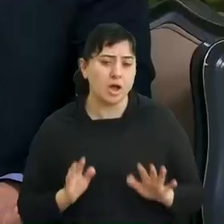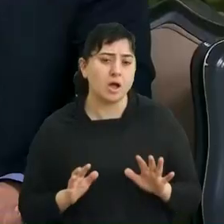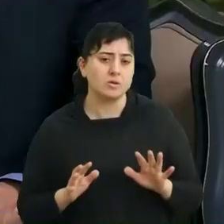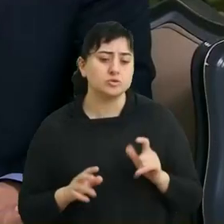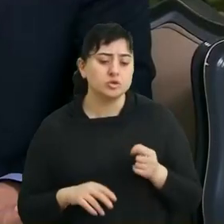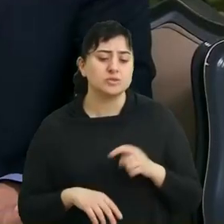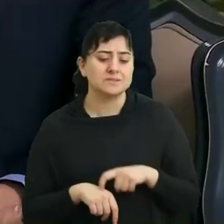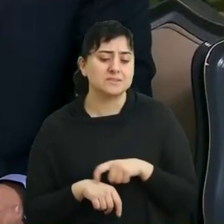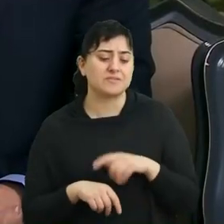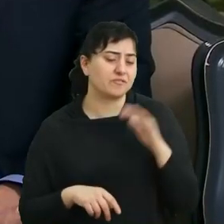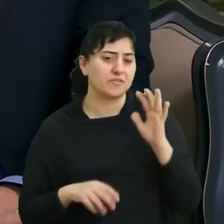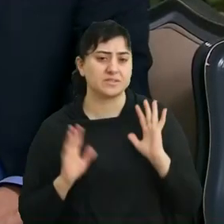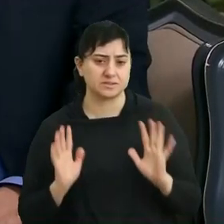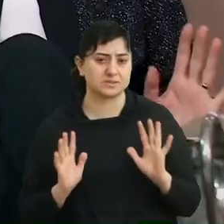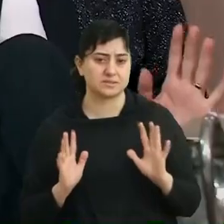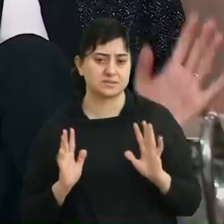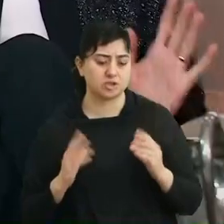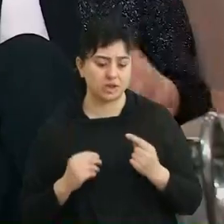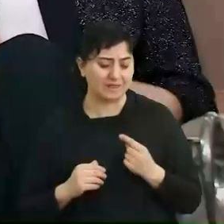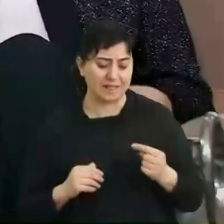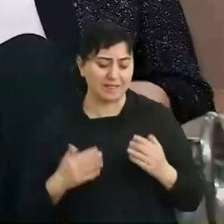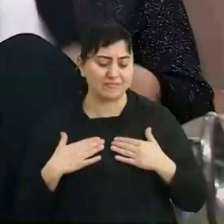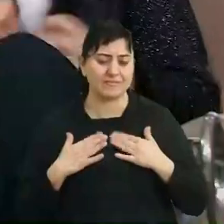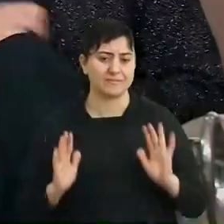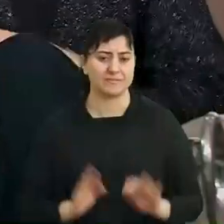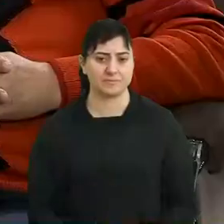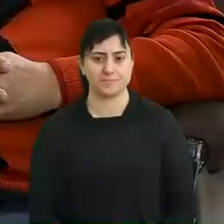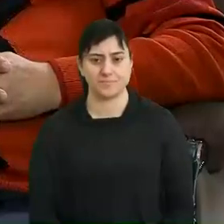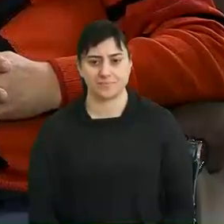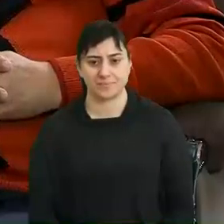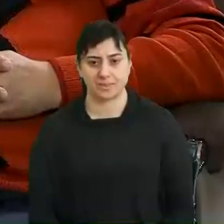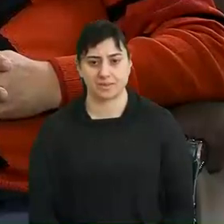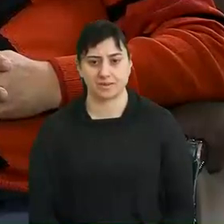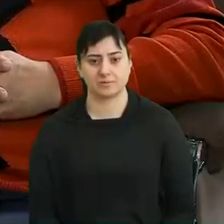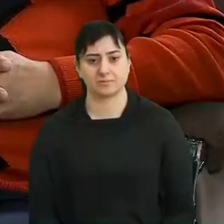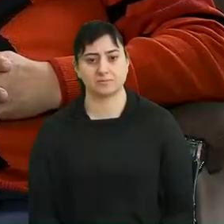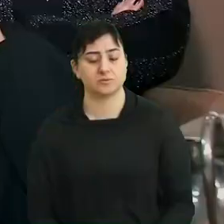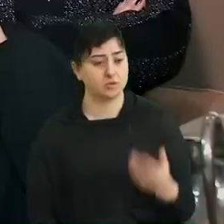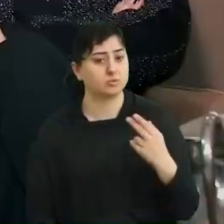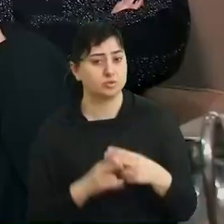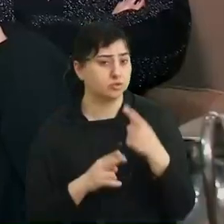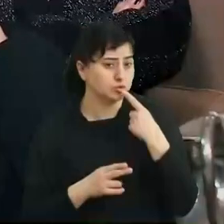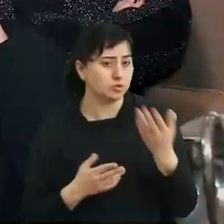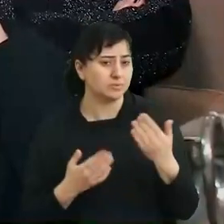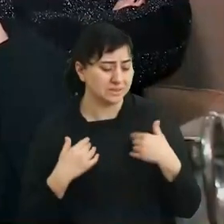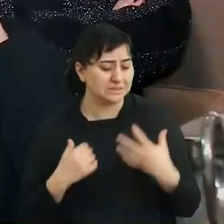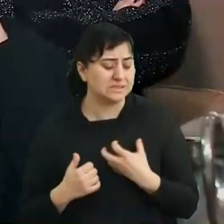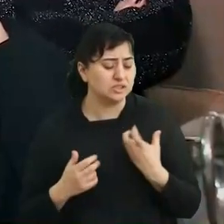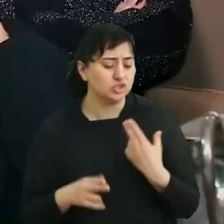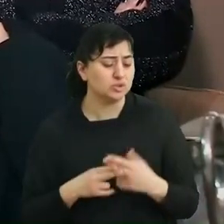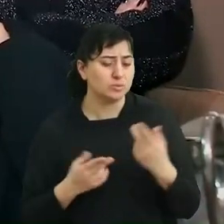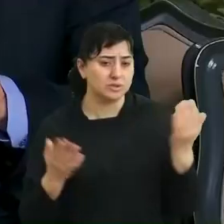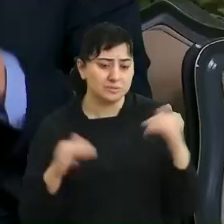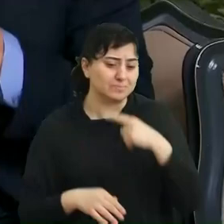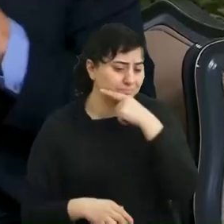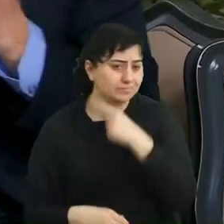da şu anda son derece negatif bir enerjiyle çevriliyim. Evet Nurhan, ne diyeceksen de ben de zaten negatif enerjimle buradayım.